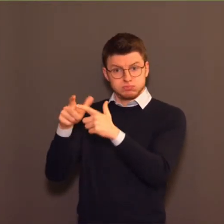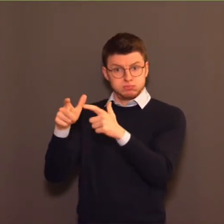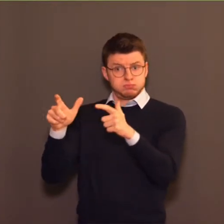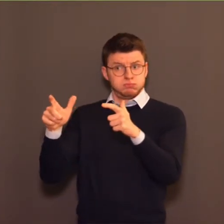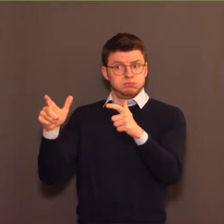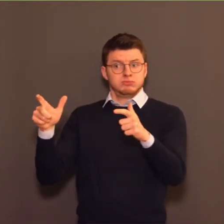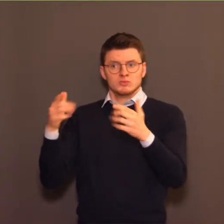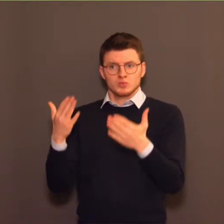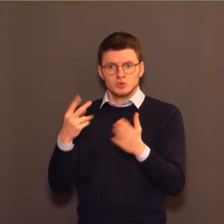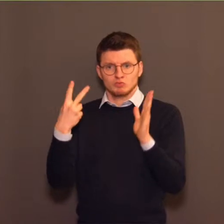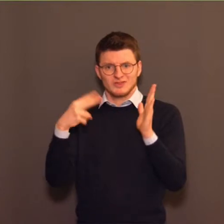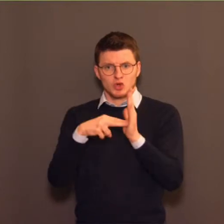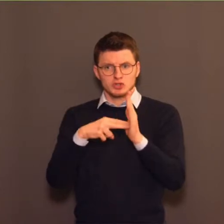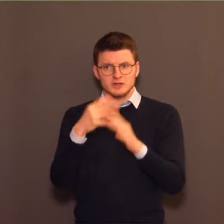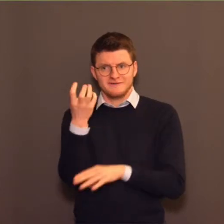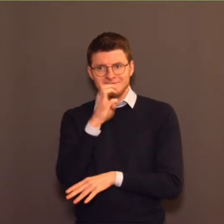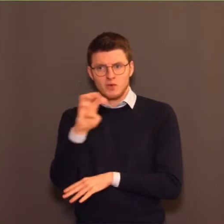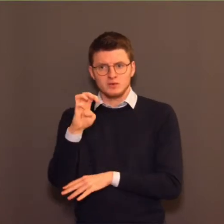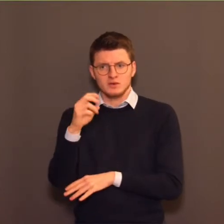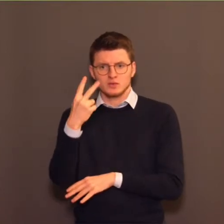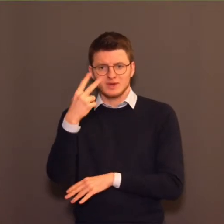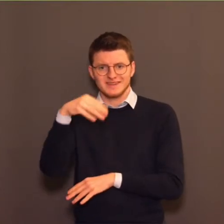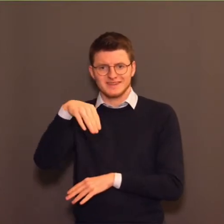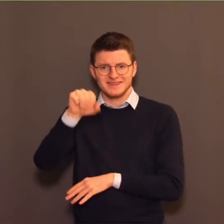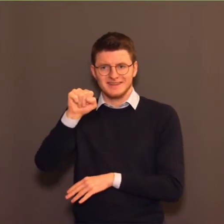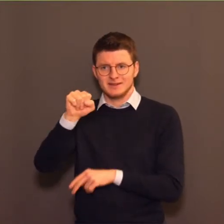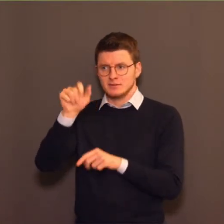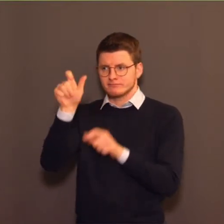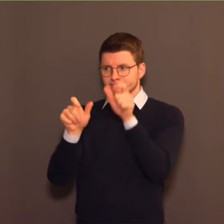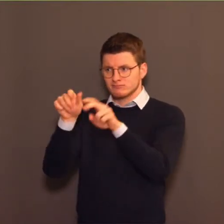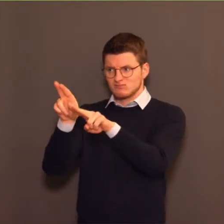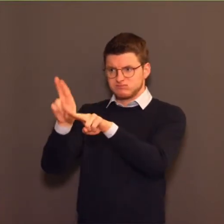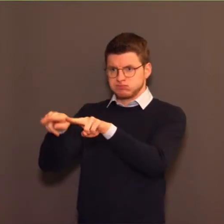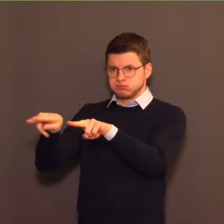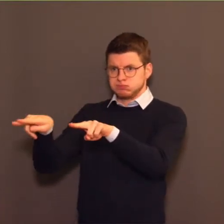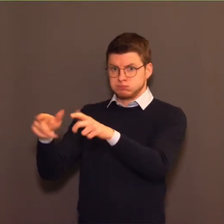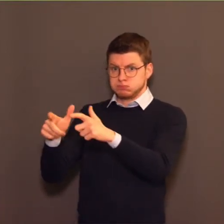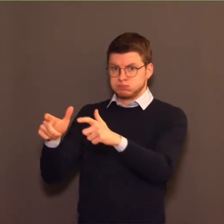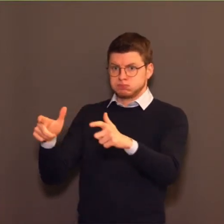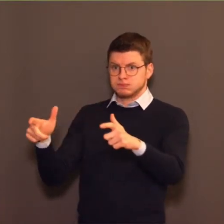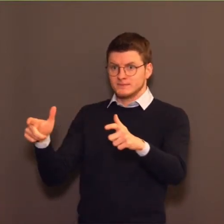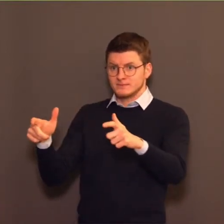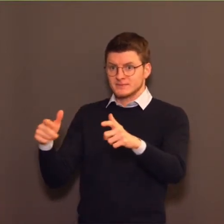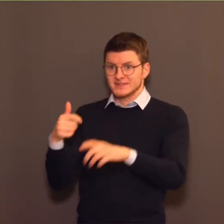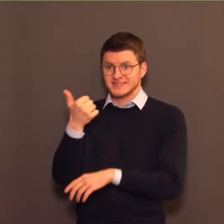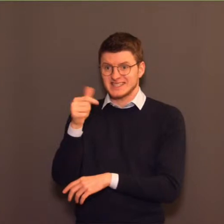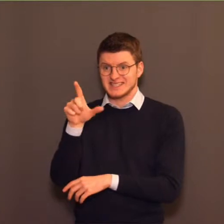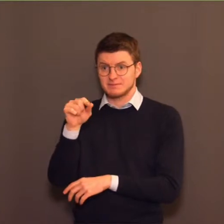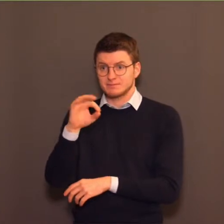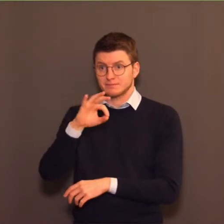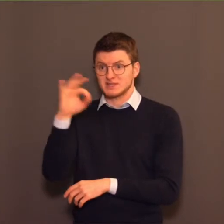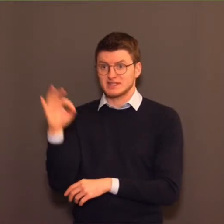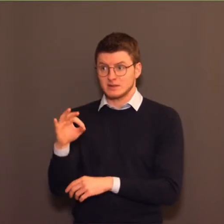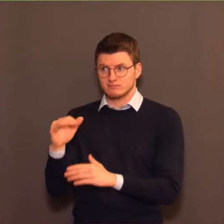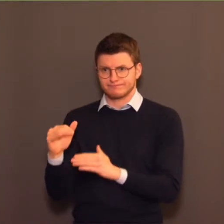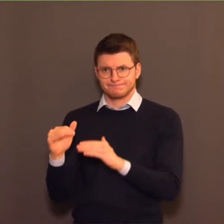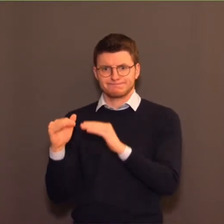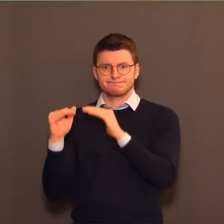van 2492 bedden. Dat is opnieuw 16% meer dan de week ervoor.